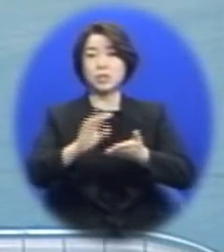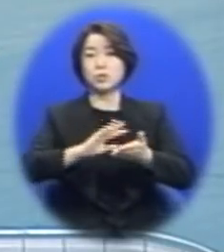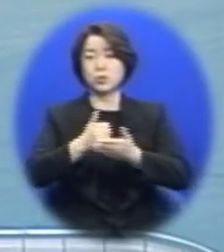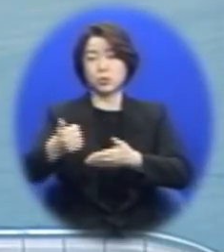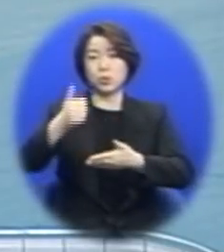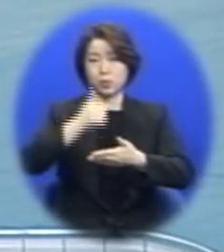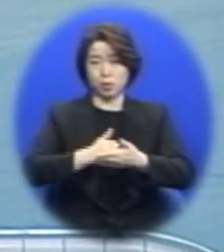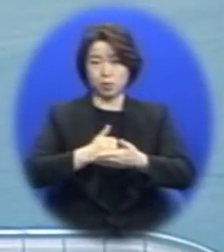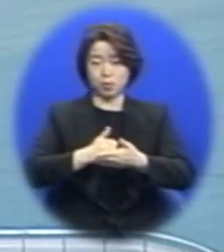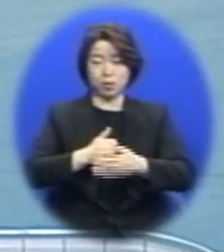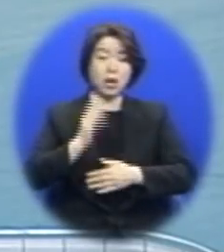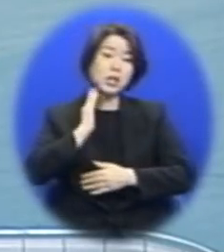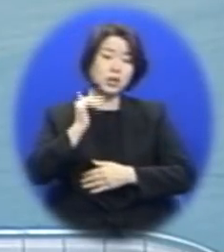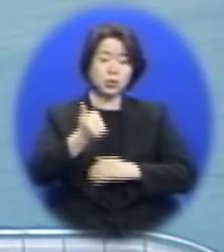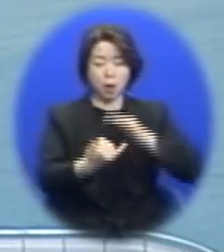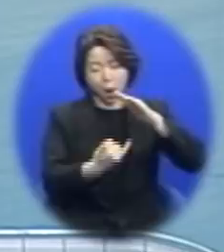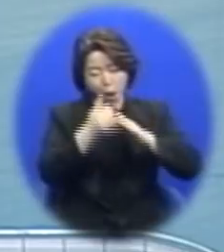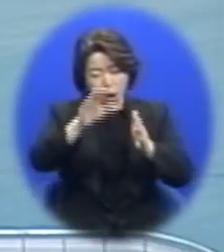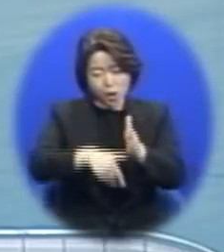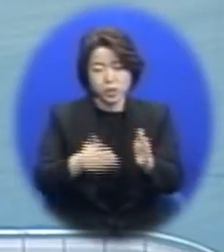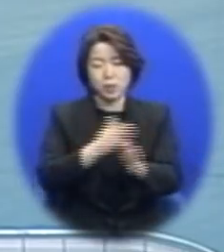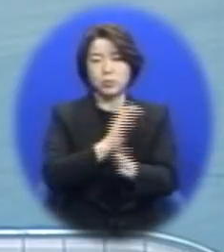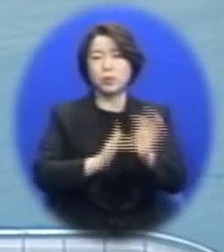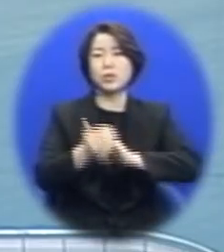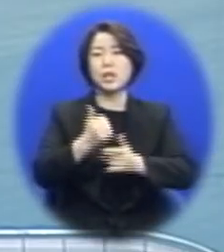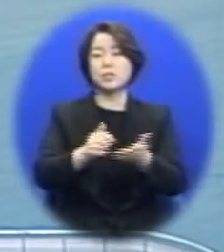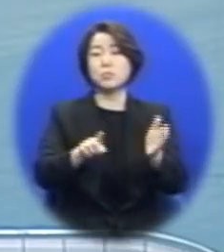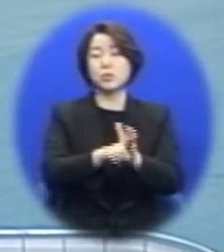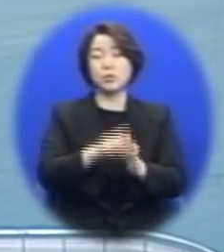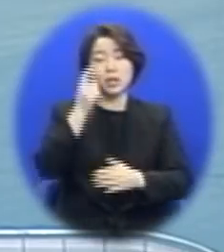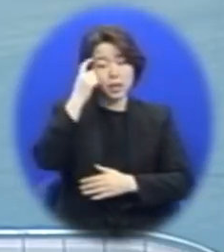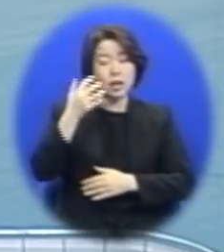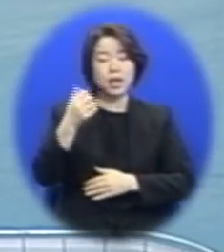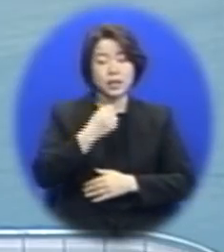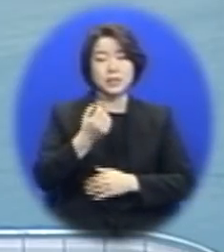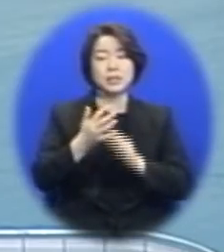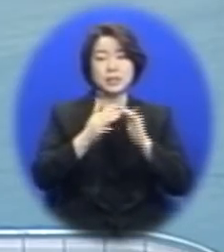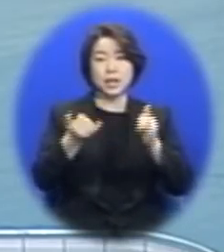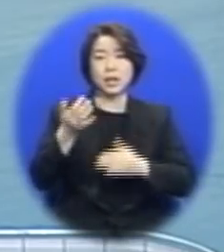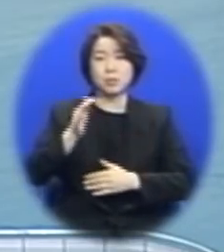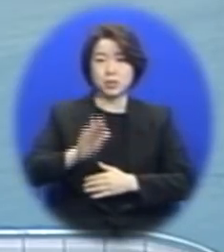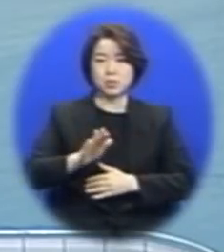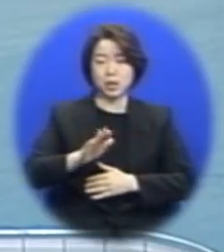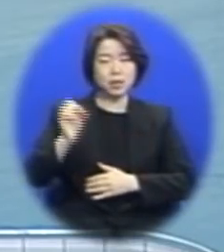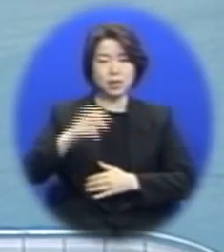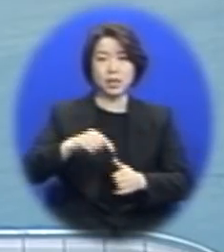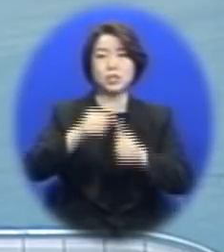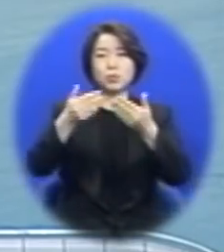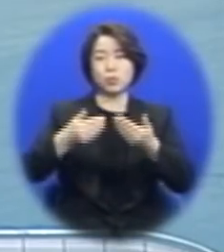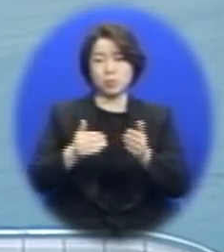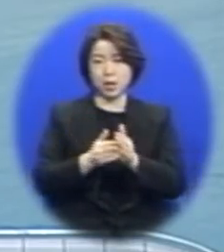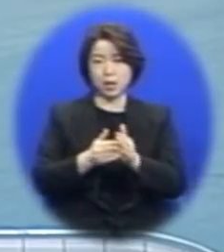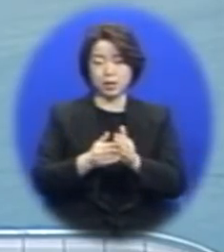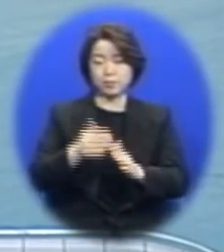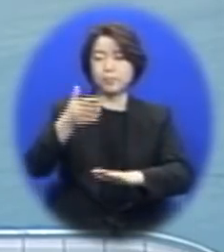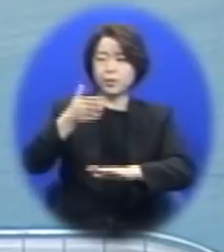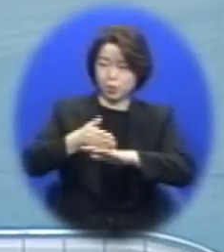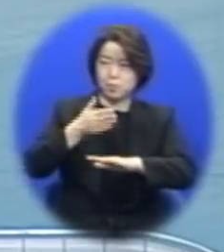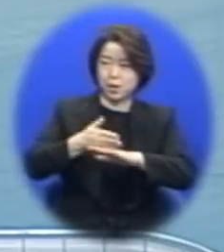예수를 믿었다고 생각하는 사람이었습니다. 그리고 고맙네. 내가 이제는 준비가 된 것